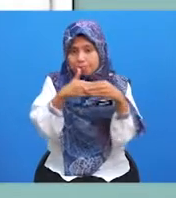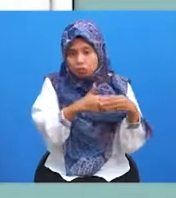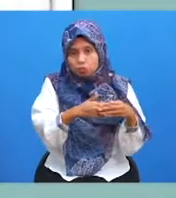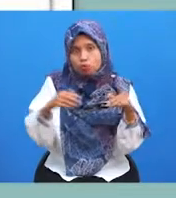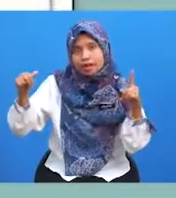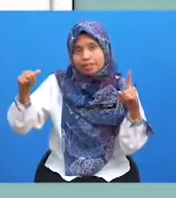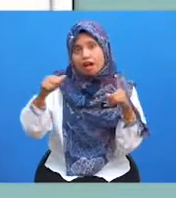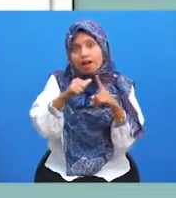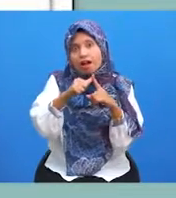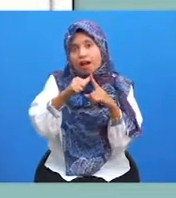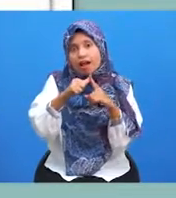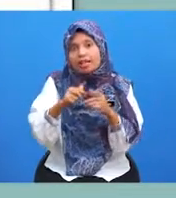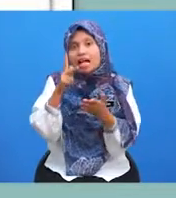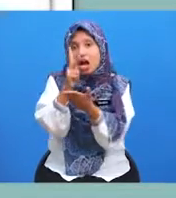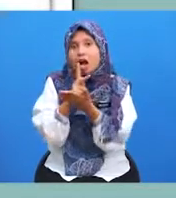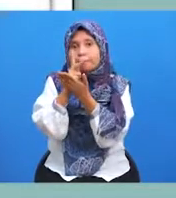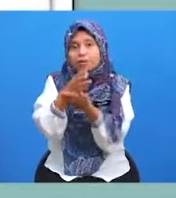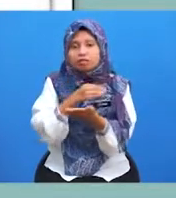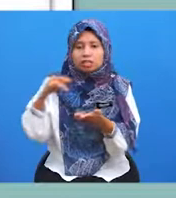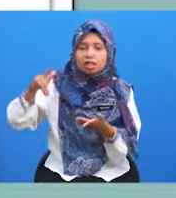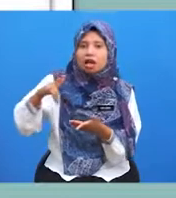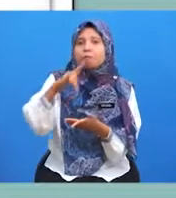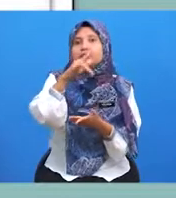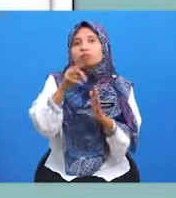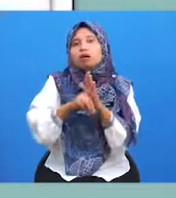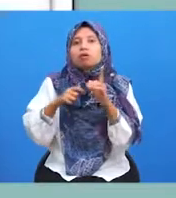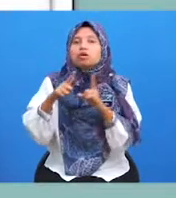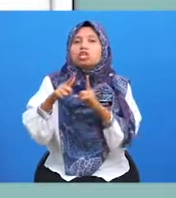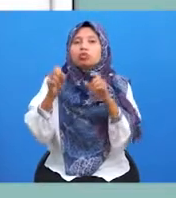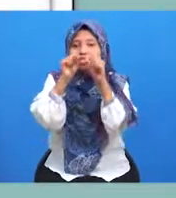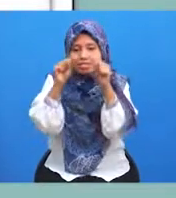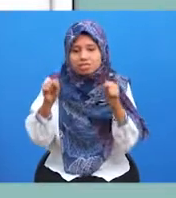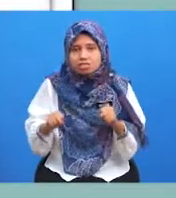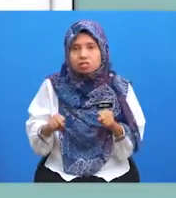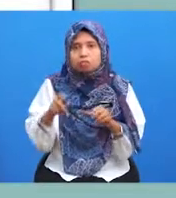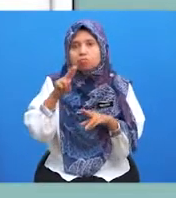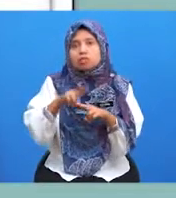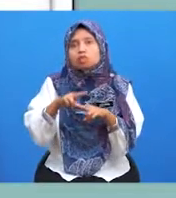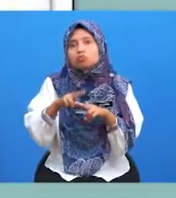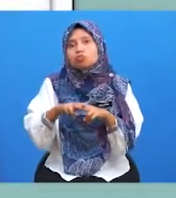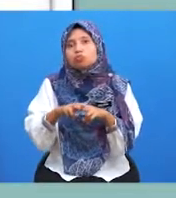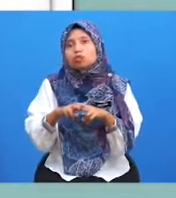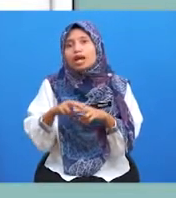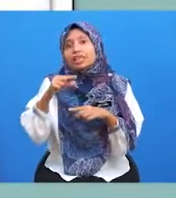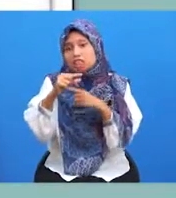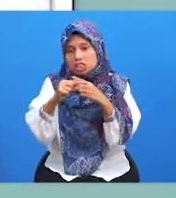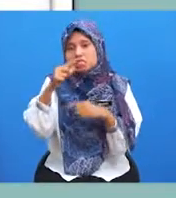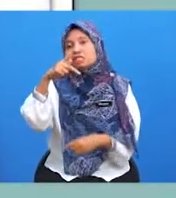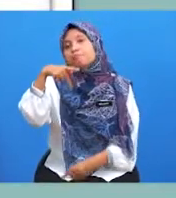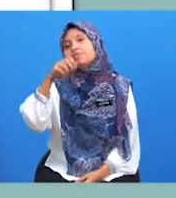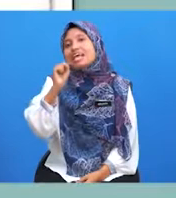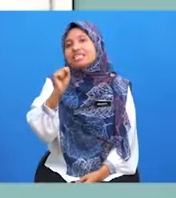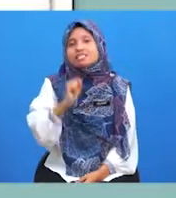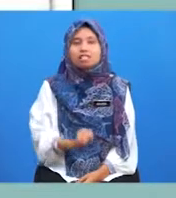arahan kapal dan kapal terbang melalui sistem kedudukan global atau